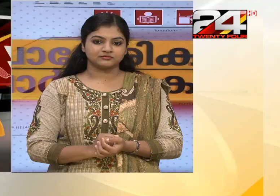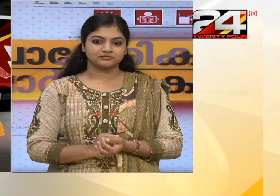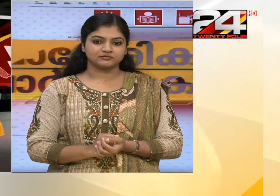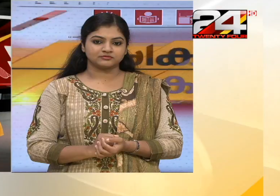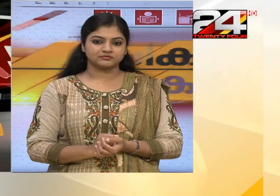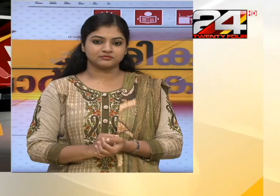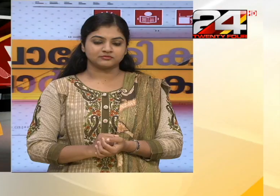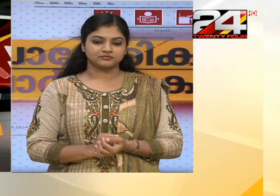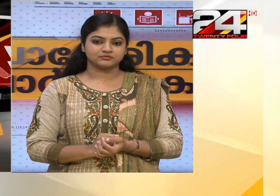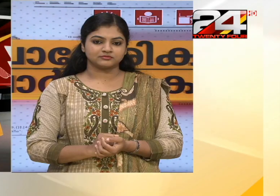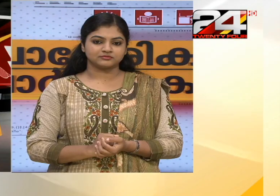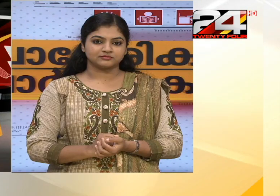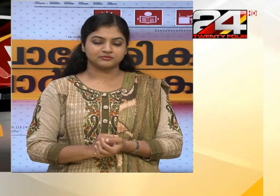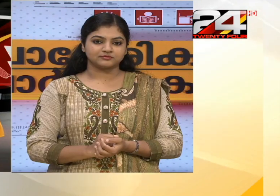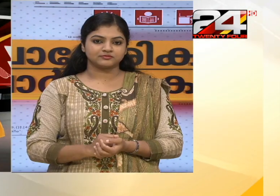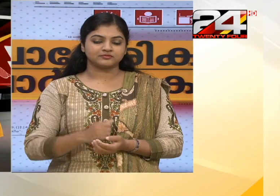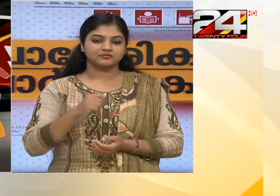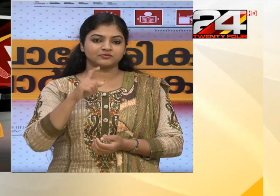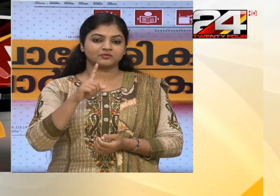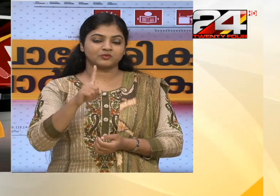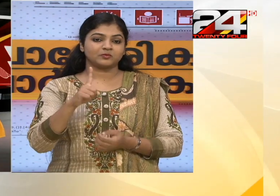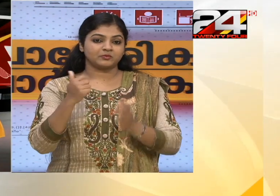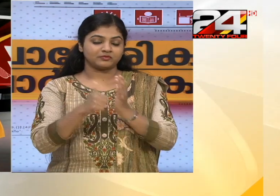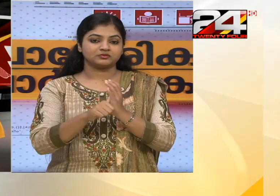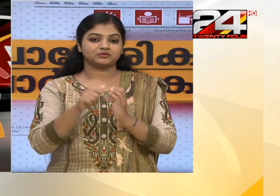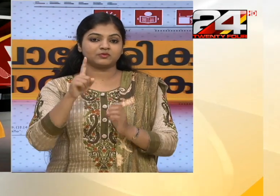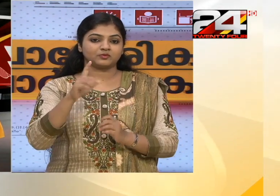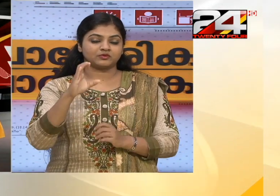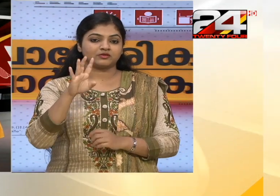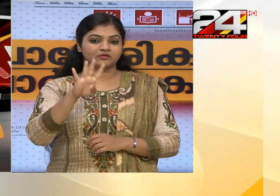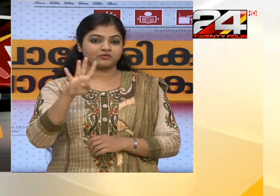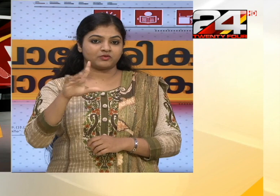1,60,44,000 രൂപയ്ക്ക് ഹെലികോപ്റ്റർ വാടകയ്ക്കെടുക്കാനൊരു തീരുമാനം. വിശദാംശങ്ങൾ